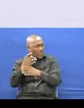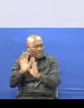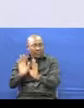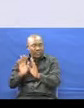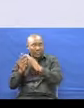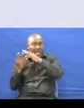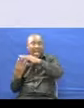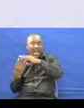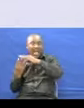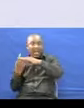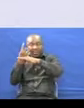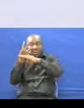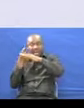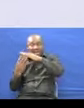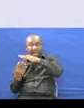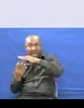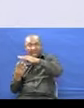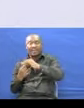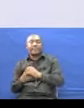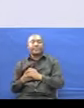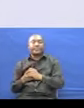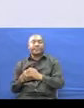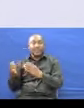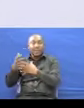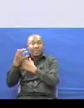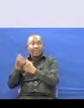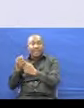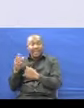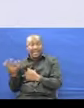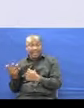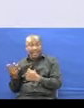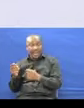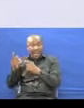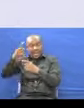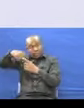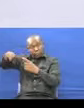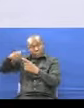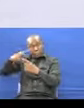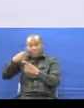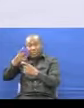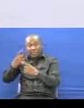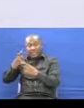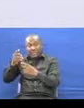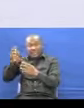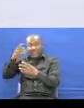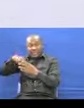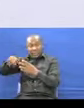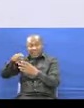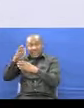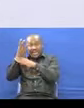sehemu 4 zina kivuli. Tutapata ngapi? Angalia umbo linakuonyesha nini? Sehemu zote